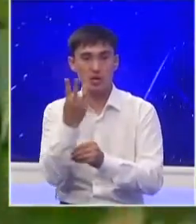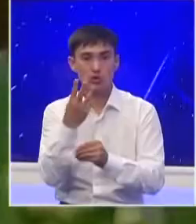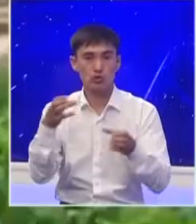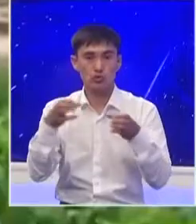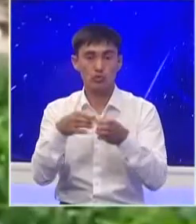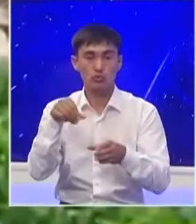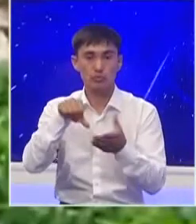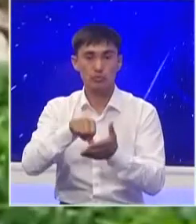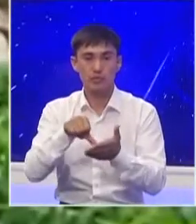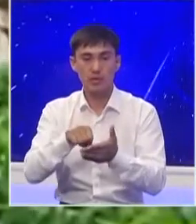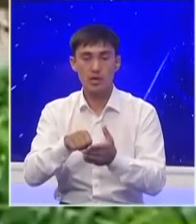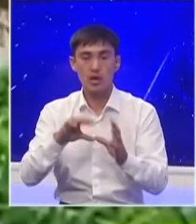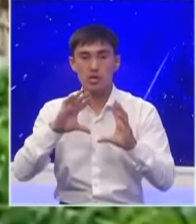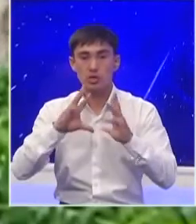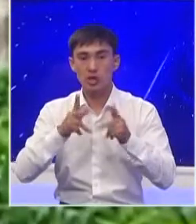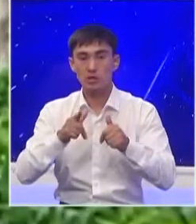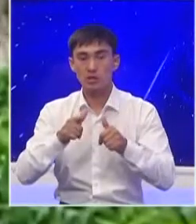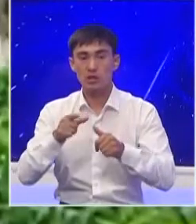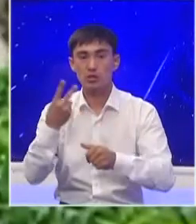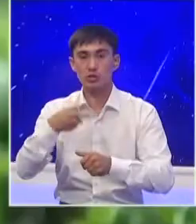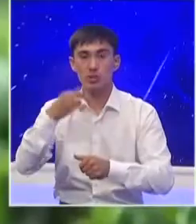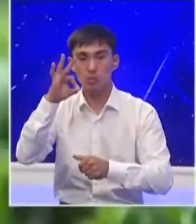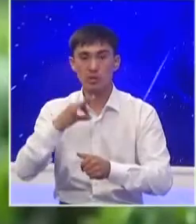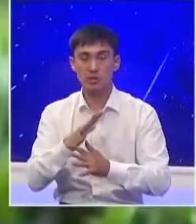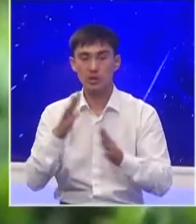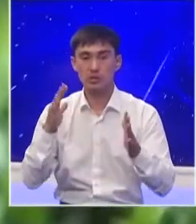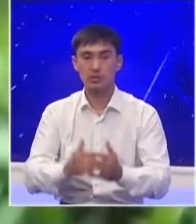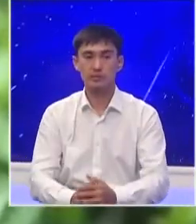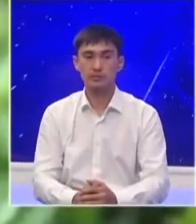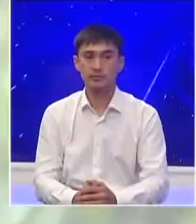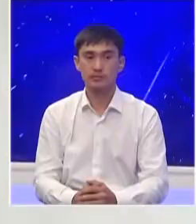үштікке кіреді. Оның жаһандық нарықтағы үлесі 20%-дан асады.